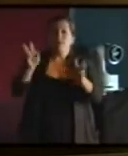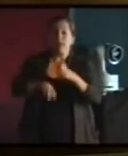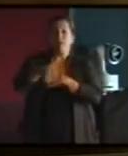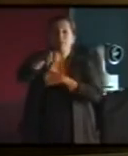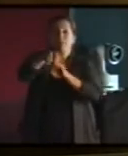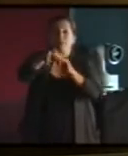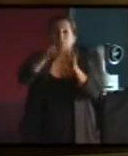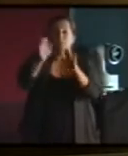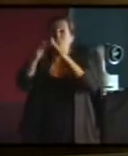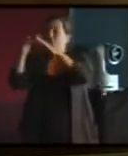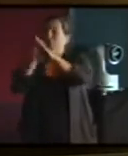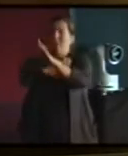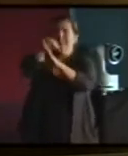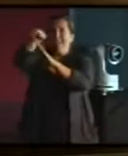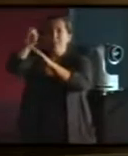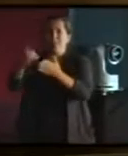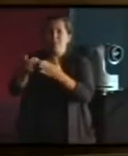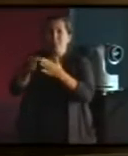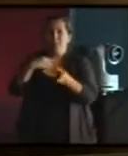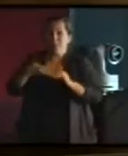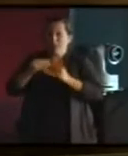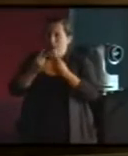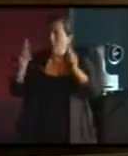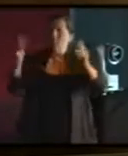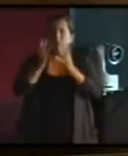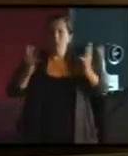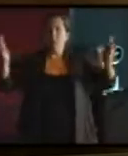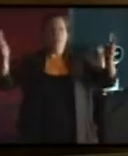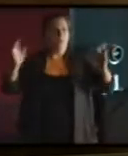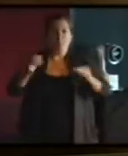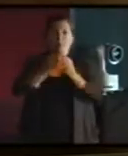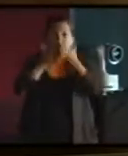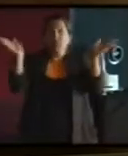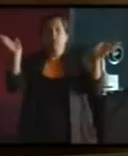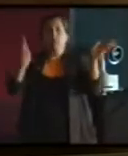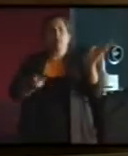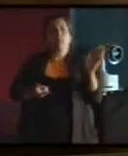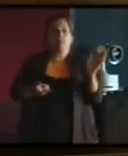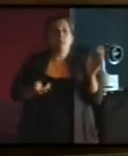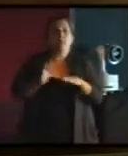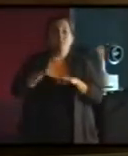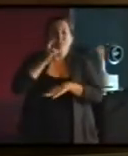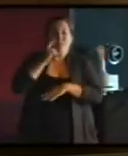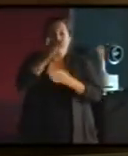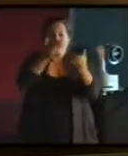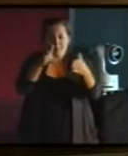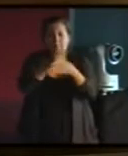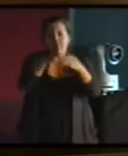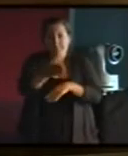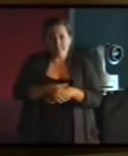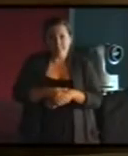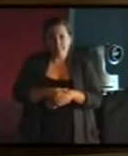escalier, il arrive sur le toit, l'espace public se déploie sur le toit et tout d'un coup, on va voir. Et donc,